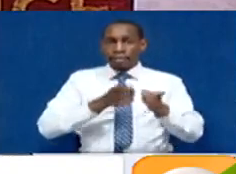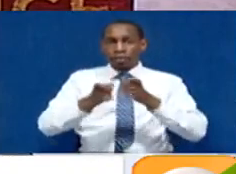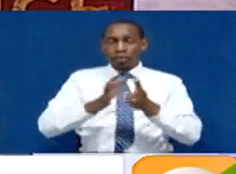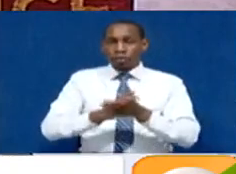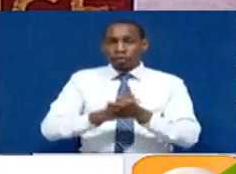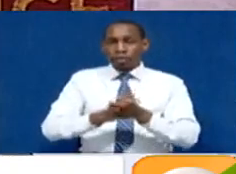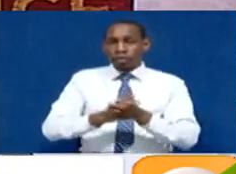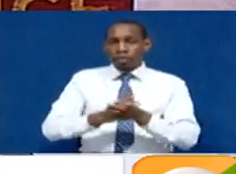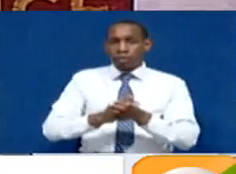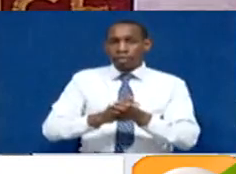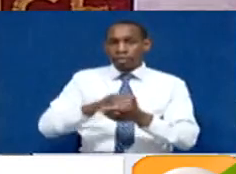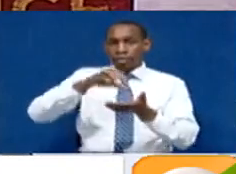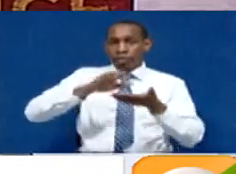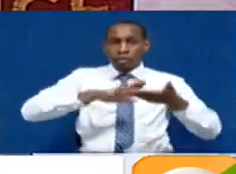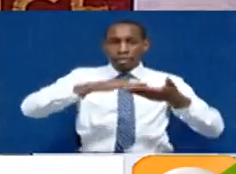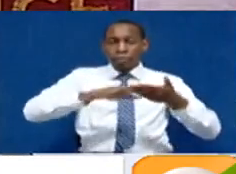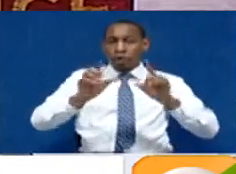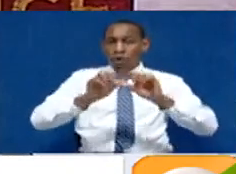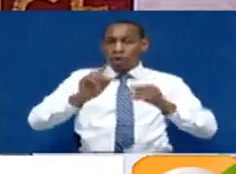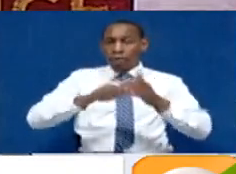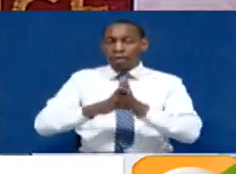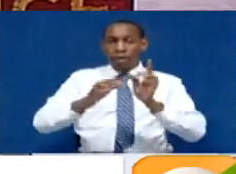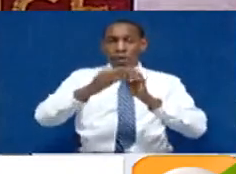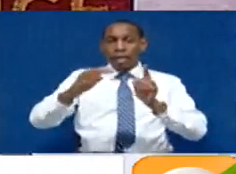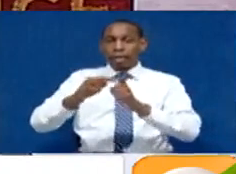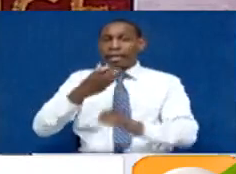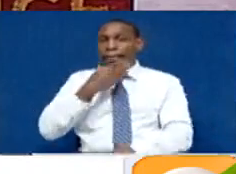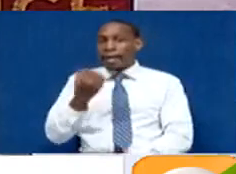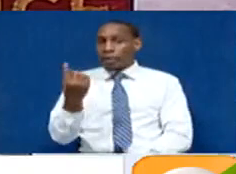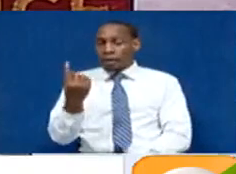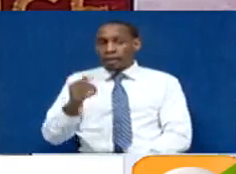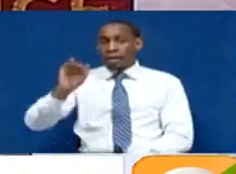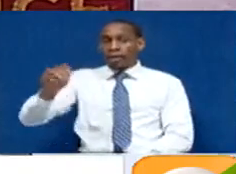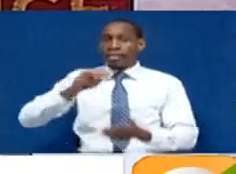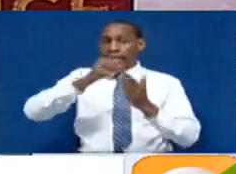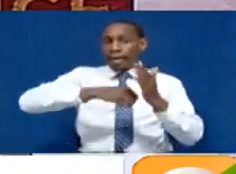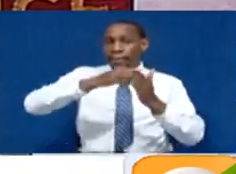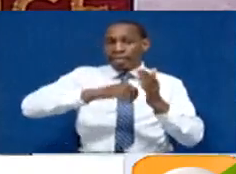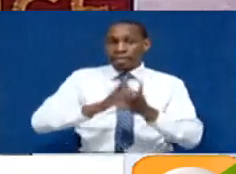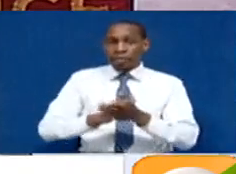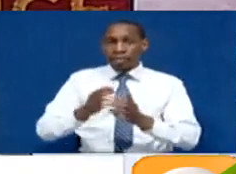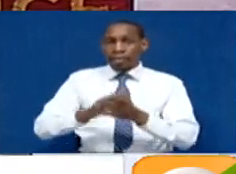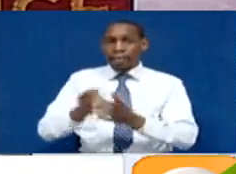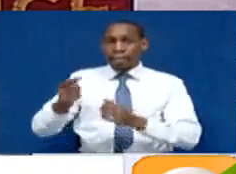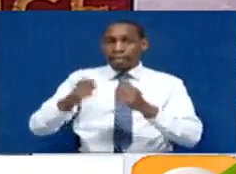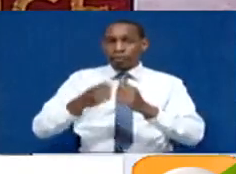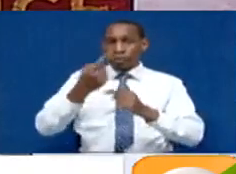cha Mlolongo Stephen Lelei kwa mashtaka kuwa walimuua mwanamume mmoja kutoka kaunti ya Machakos Juni